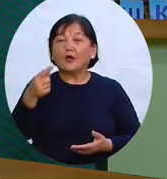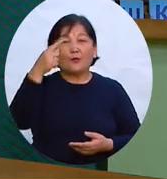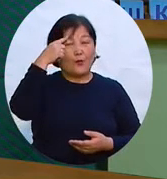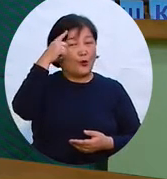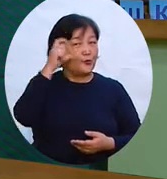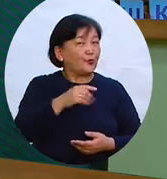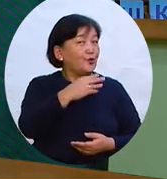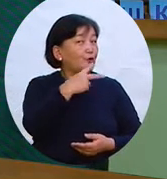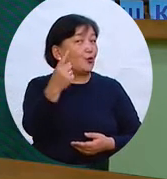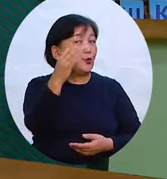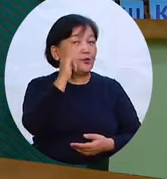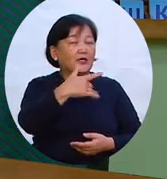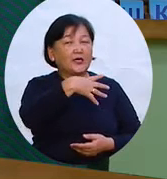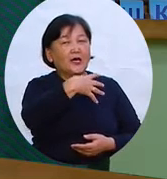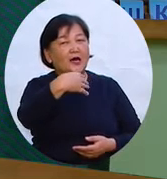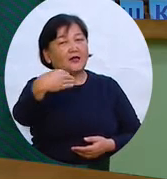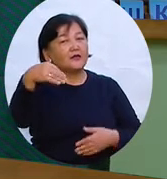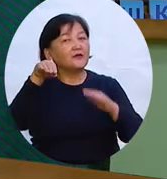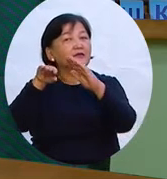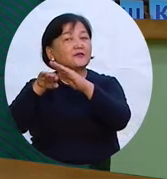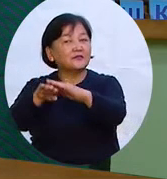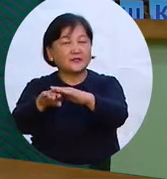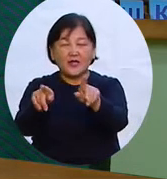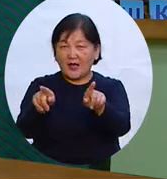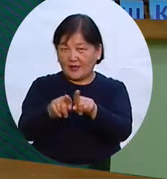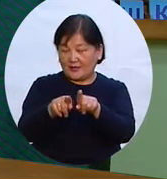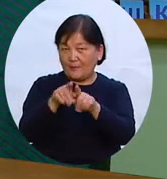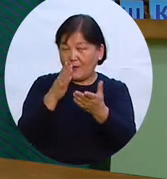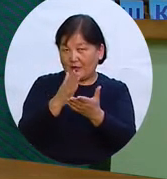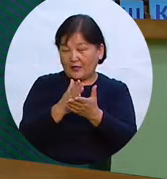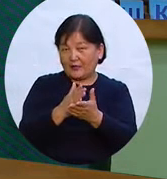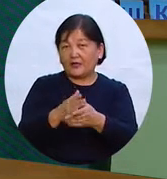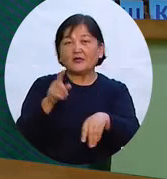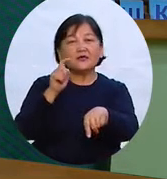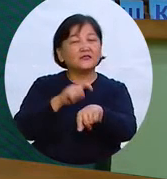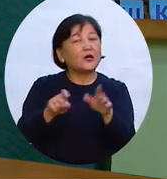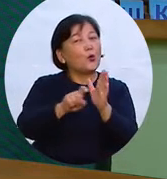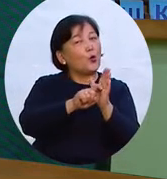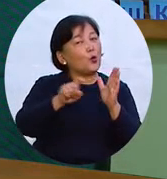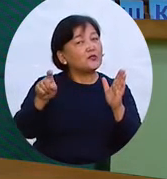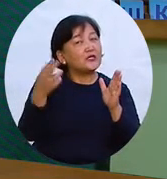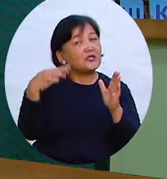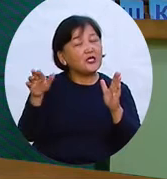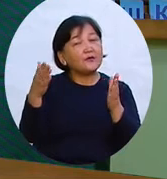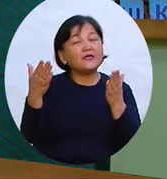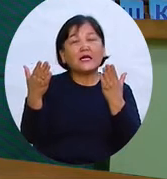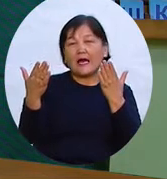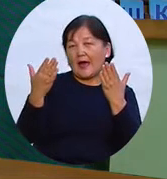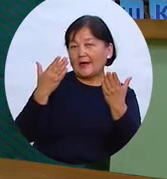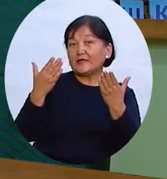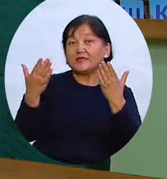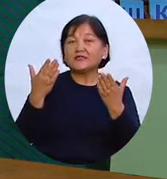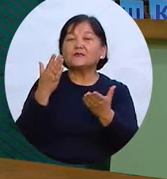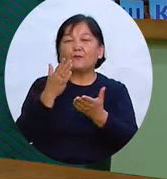түүхийг хатгалсан ийм байх нь шүү дээ. Энэ хоёрыг яаж вэ? Цаг хугацааных нь хувьд ингэж адилтгсан байх нь.